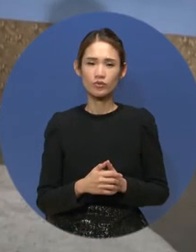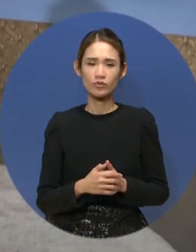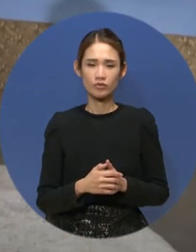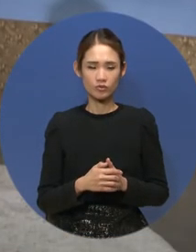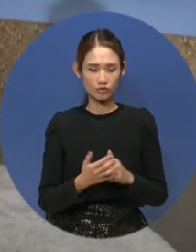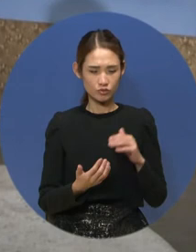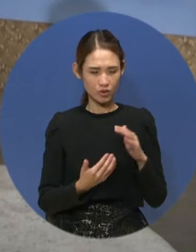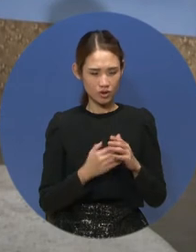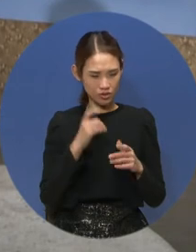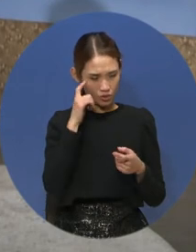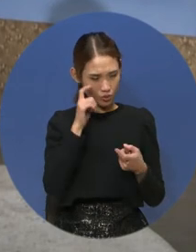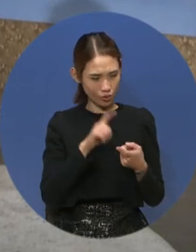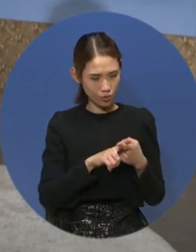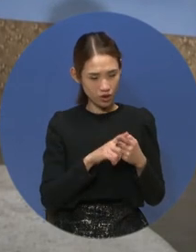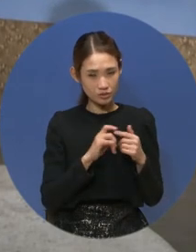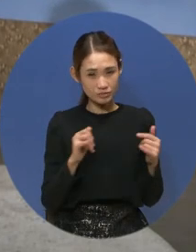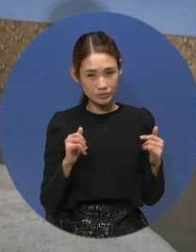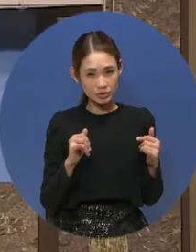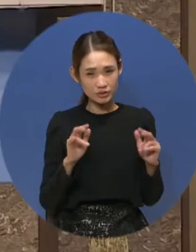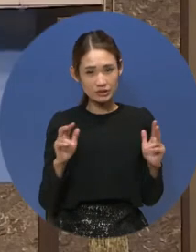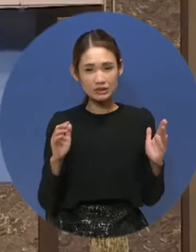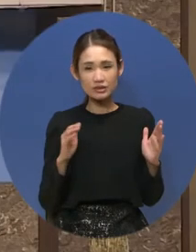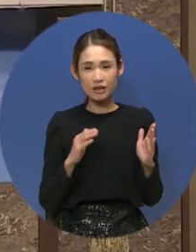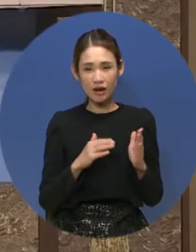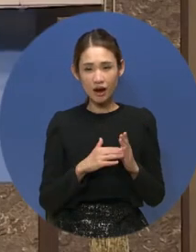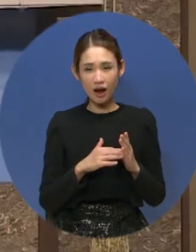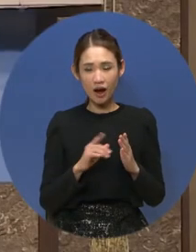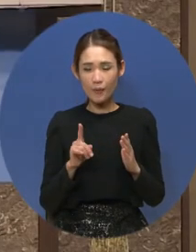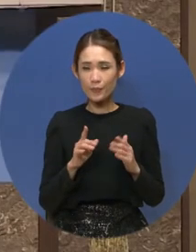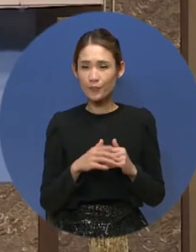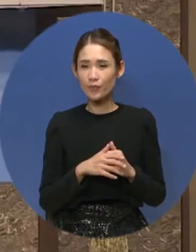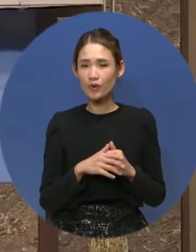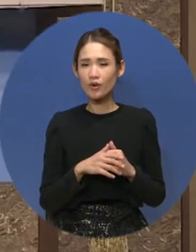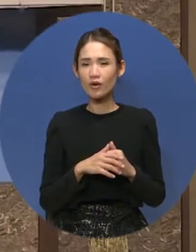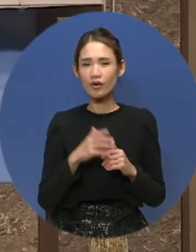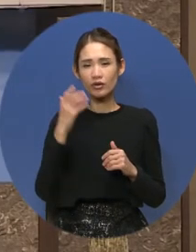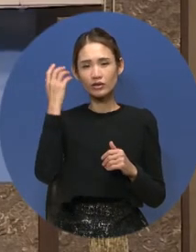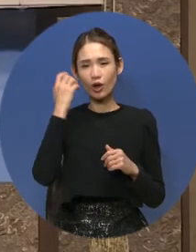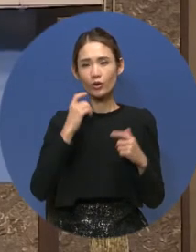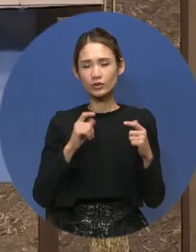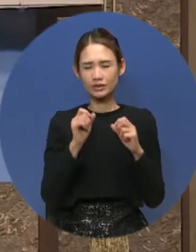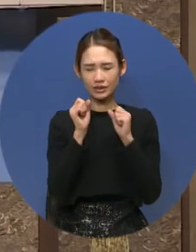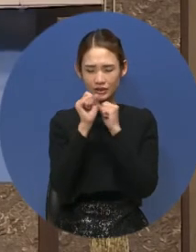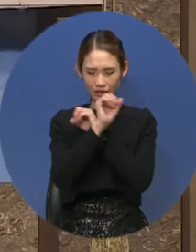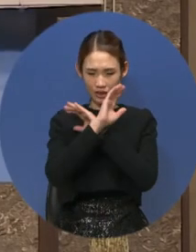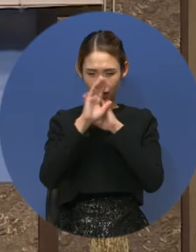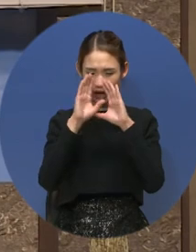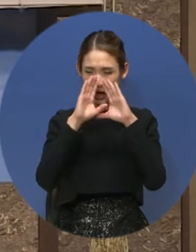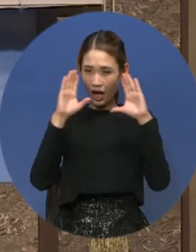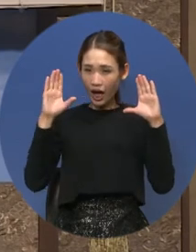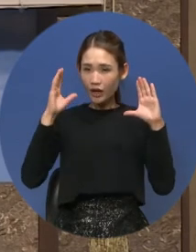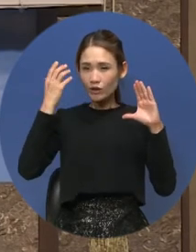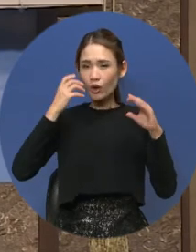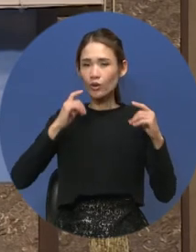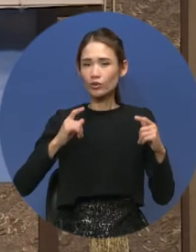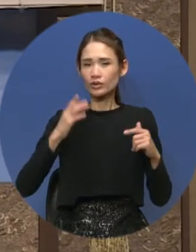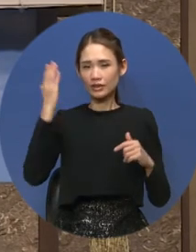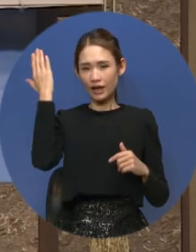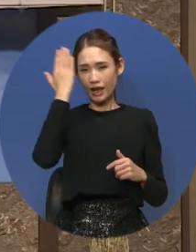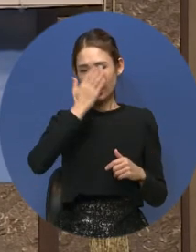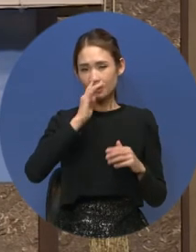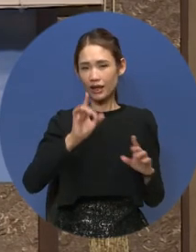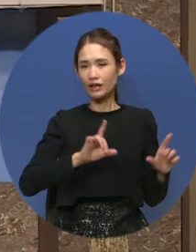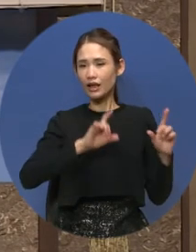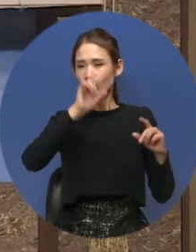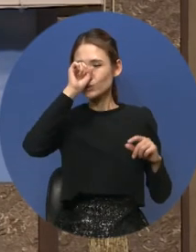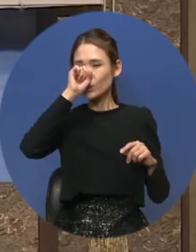최대 관심사는 처음부터 지금까지 네. 그 영등포가 탁 트인 영등포, 쾌적하고 살기 좋은 영등포